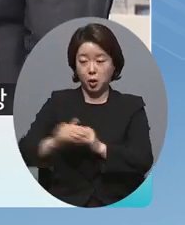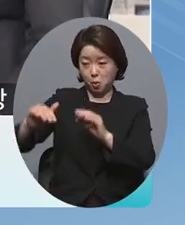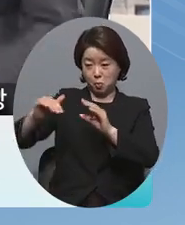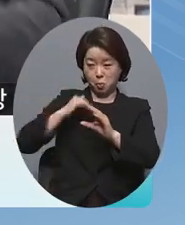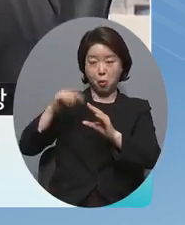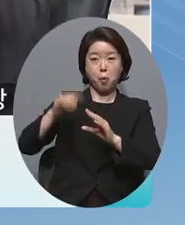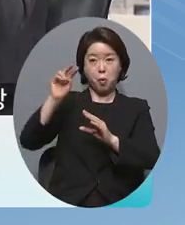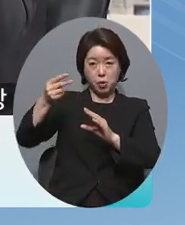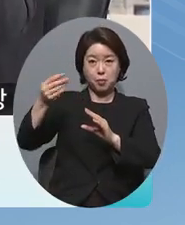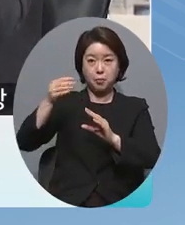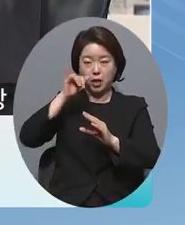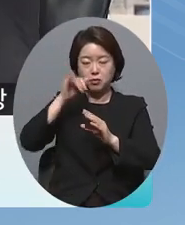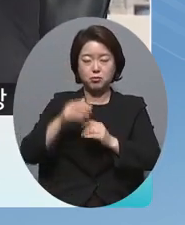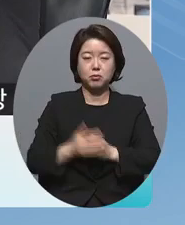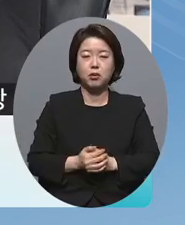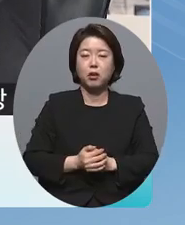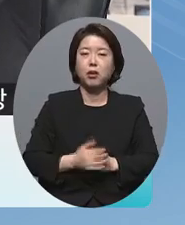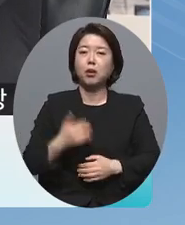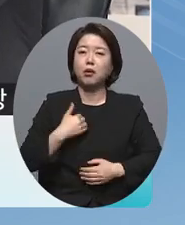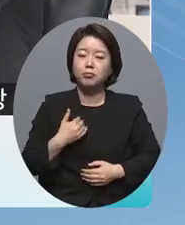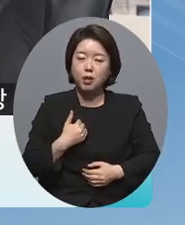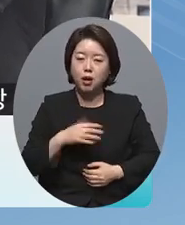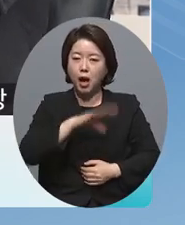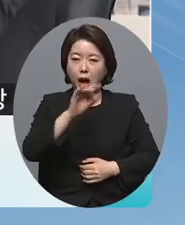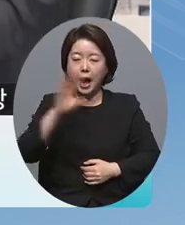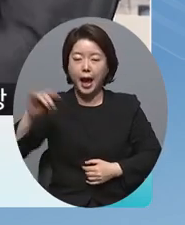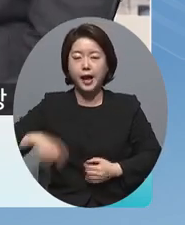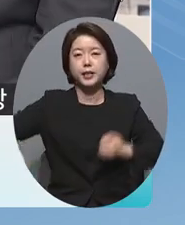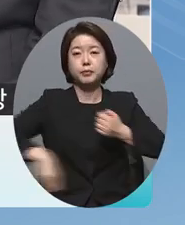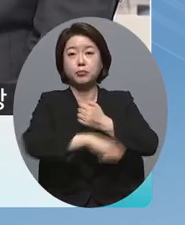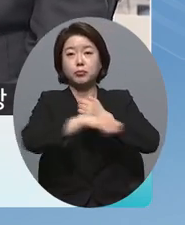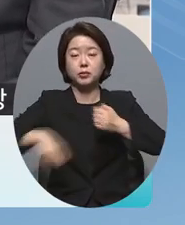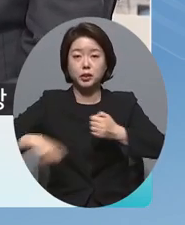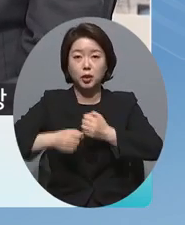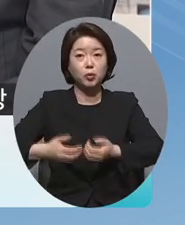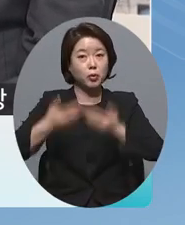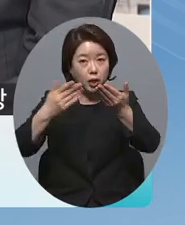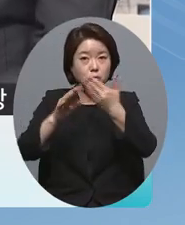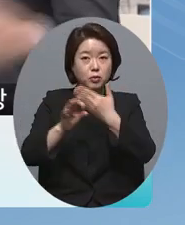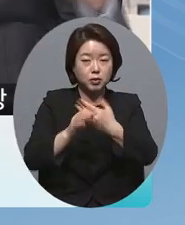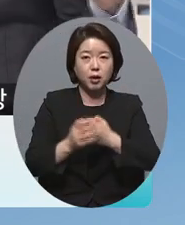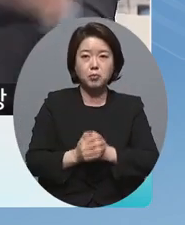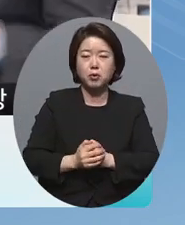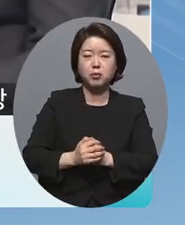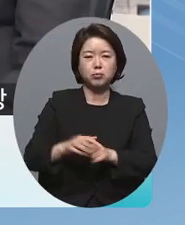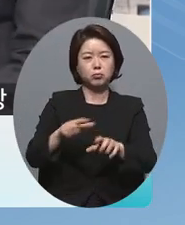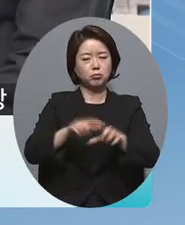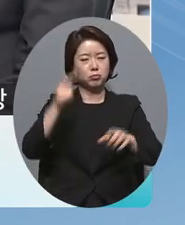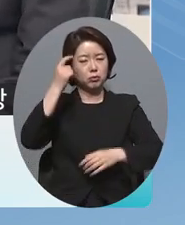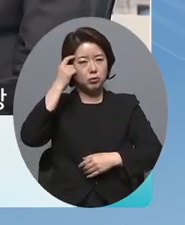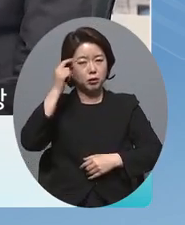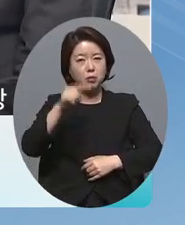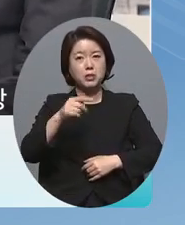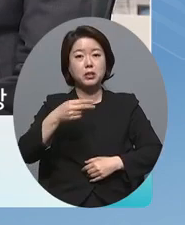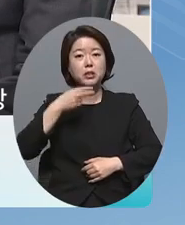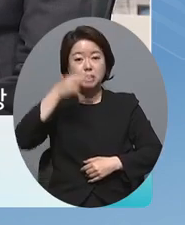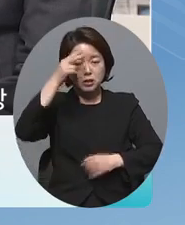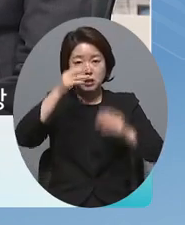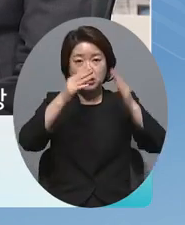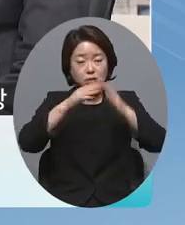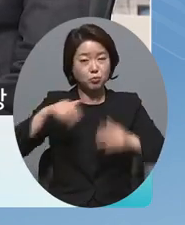받았다고 얘기를 하는데 호출을 받아서 가끔 거기 가서 첼로 연주를 한다면 상식적으로 보면 모를 수가 없죠. 그